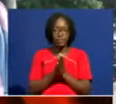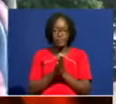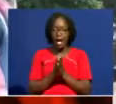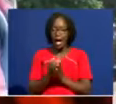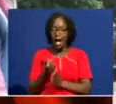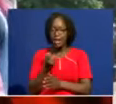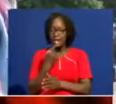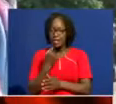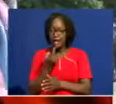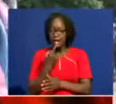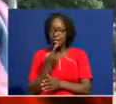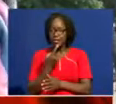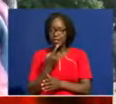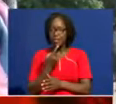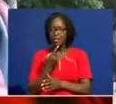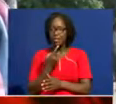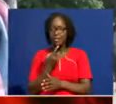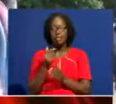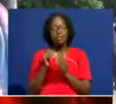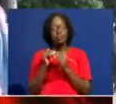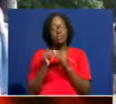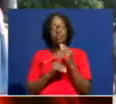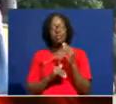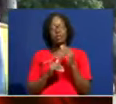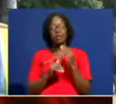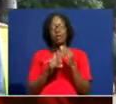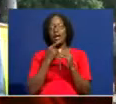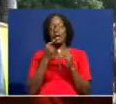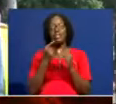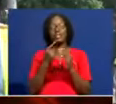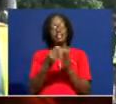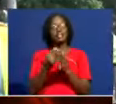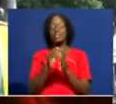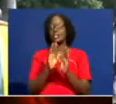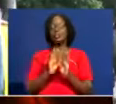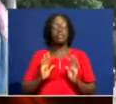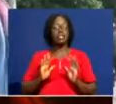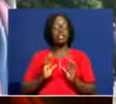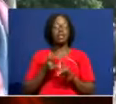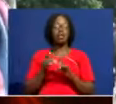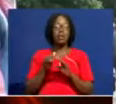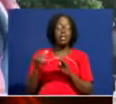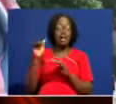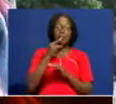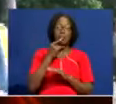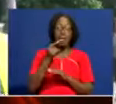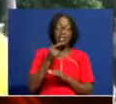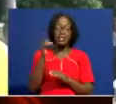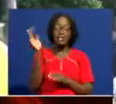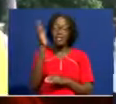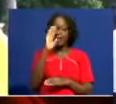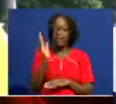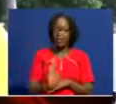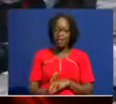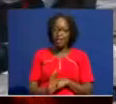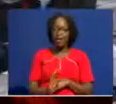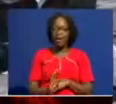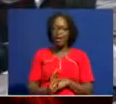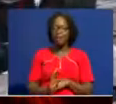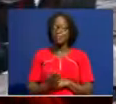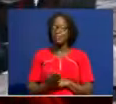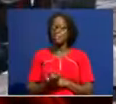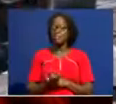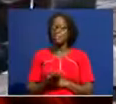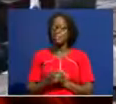dawa unapata ile dawa iko chini ya shilingi 100 kwenda chini, lakini ile iko na 100 kwenda juu ya uwezi pata huko, na ndio pengine itakuwa.